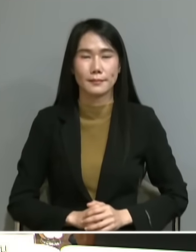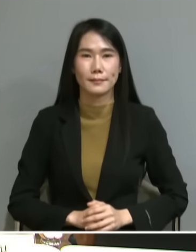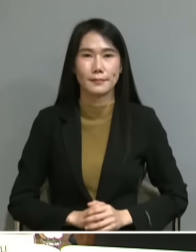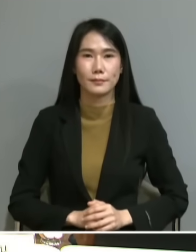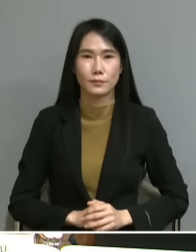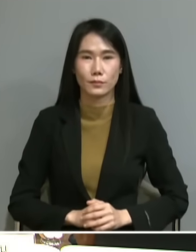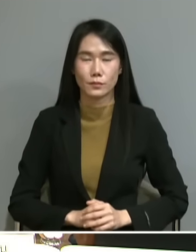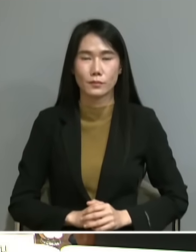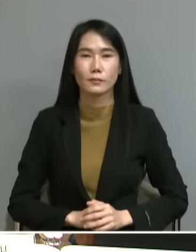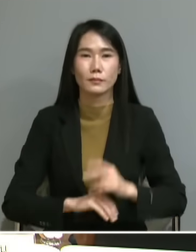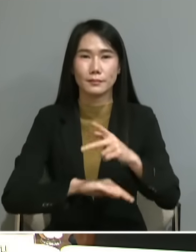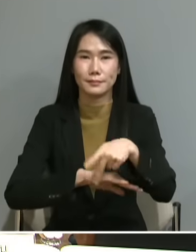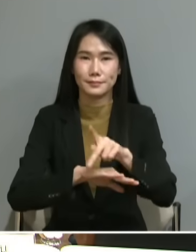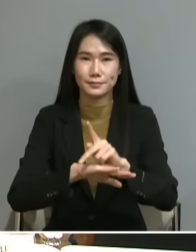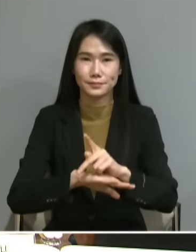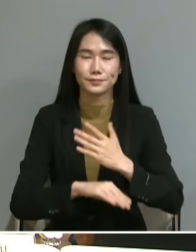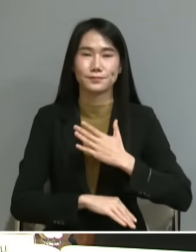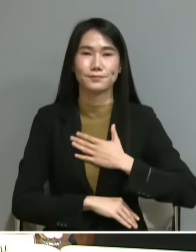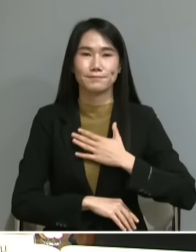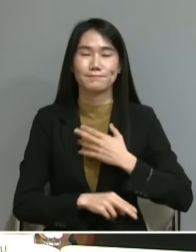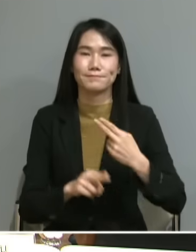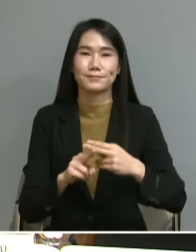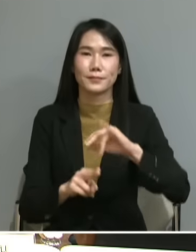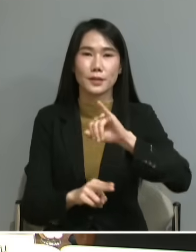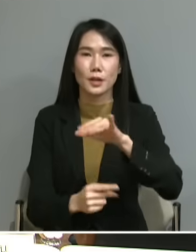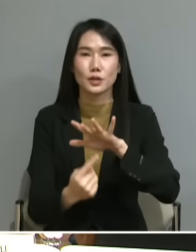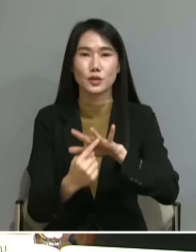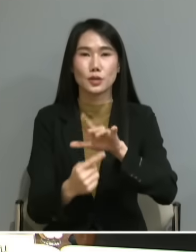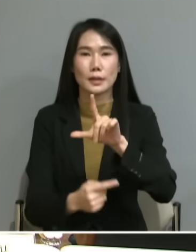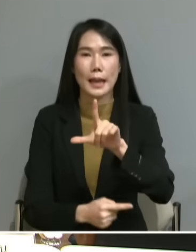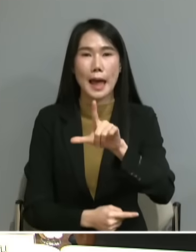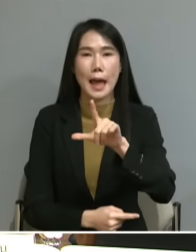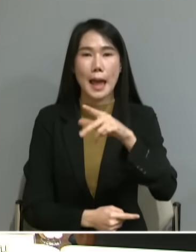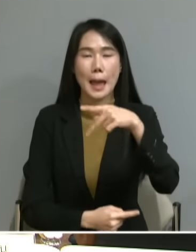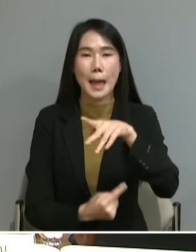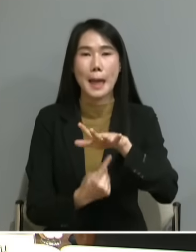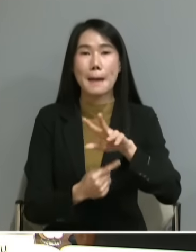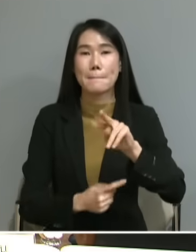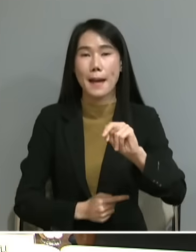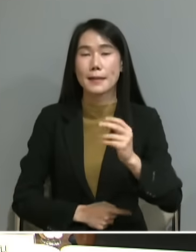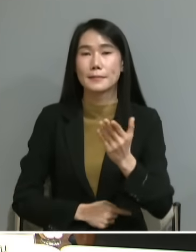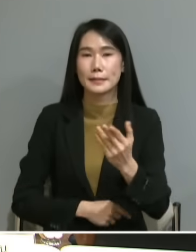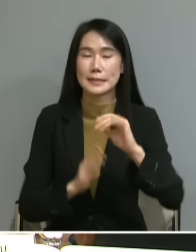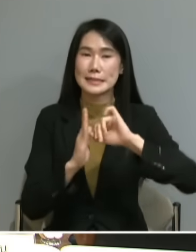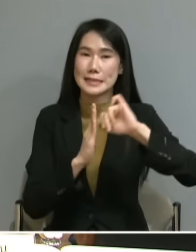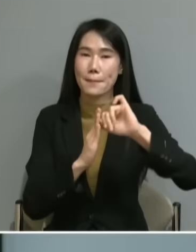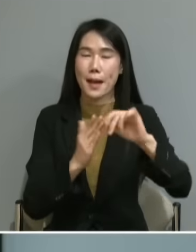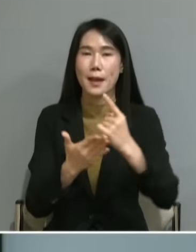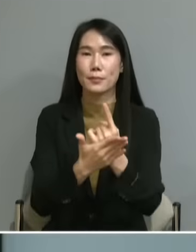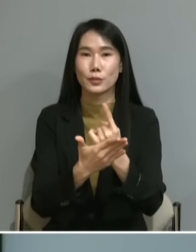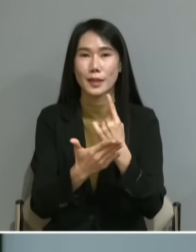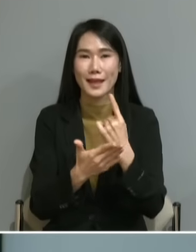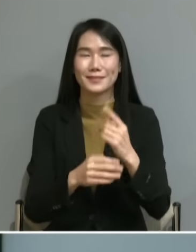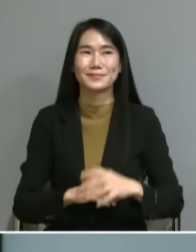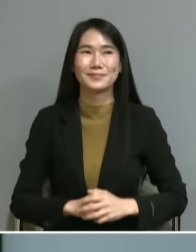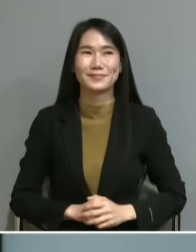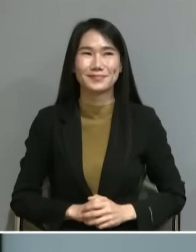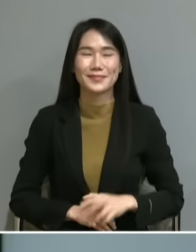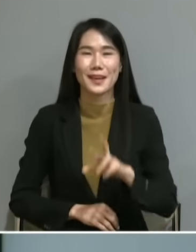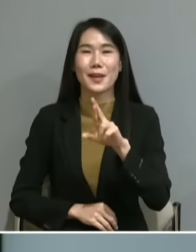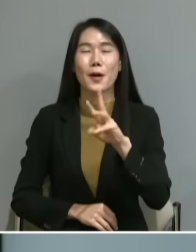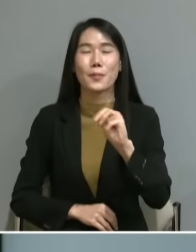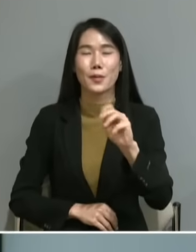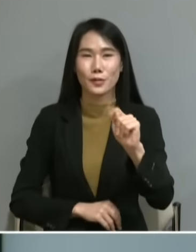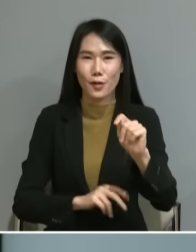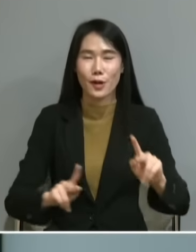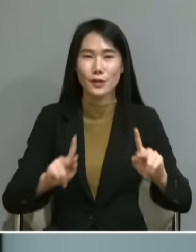ครับท่านประธานที่เคารพครับผมจุลพันธ์อมรนิวัฒน์สมาชิกสภาผู้แทนราษฎรจังหวัดเชียงใหม่รัฐมนตรีช่วยว่าการกระทรวง